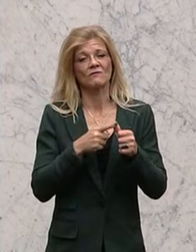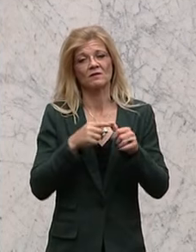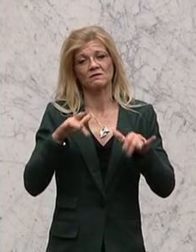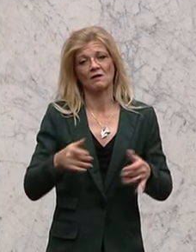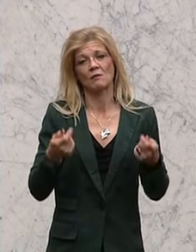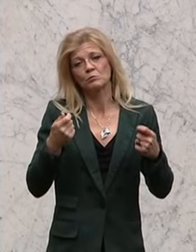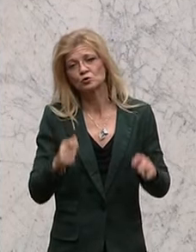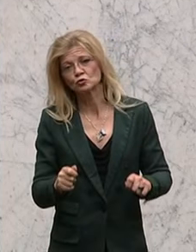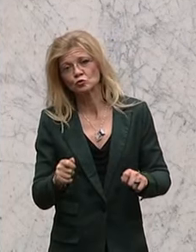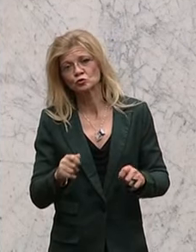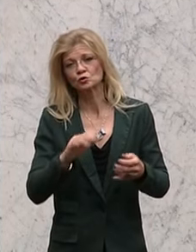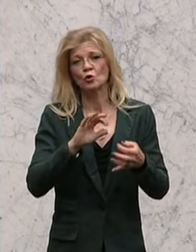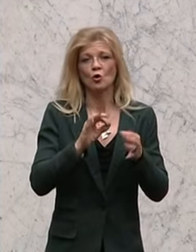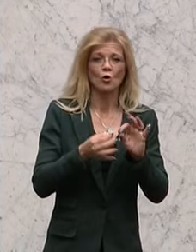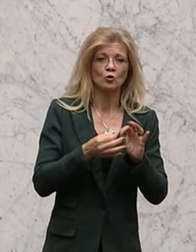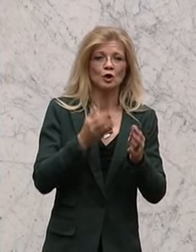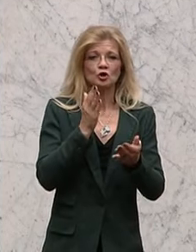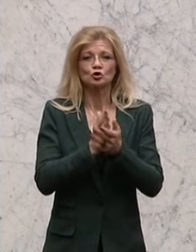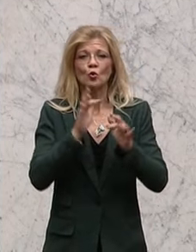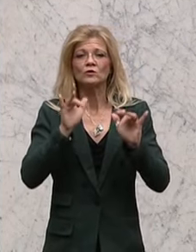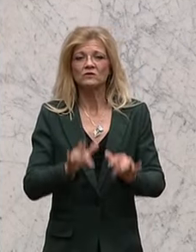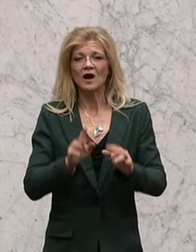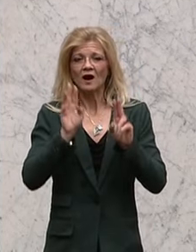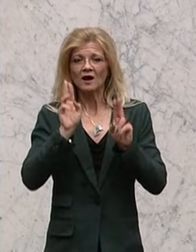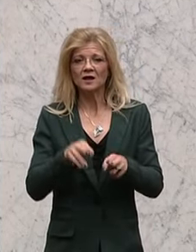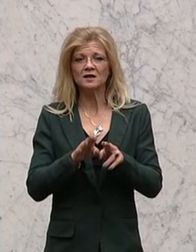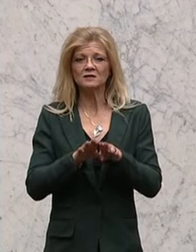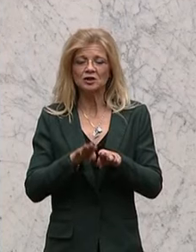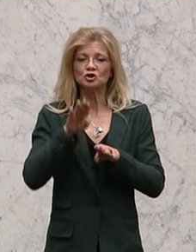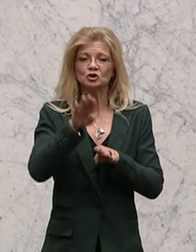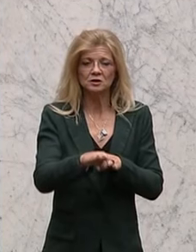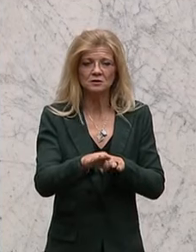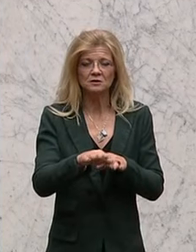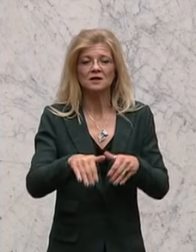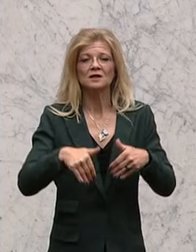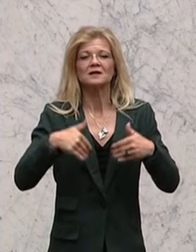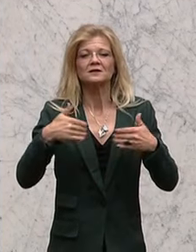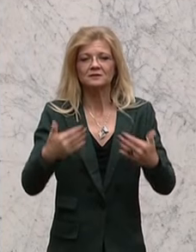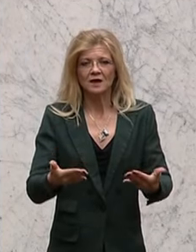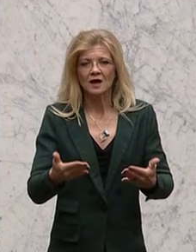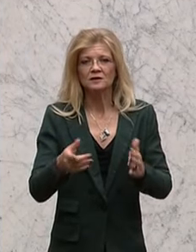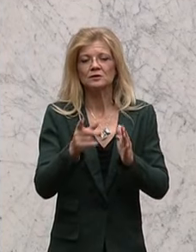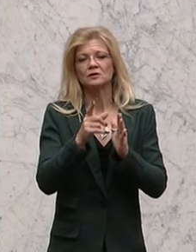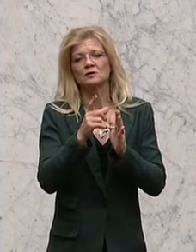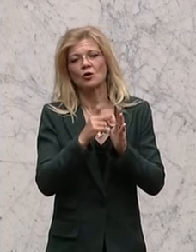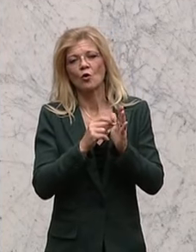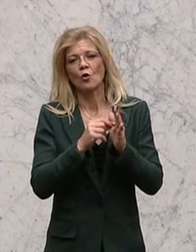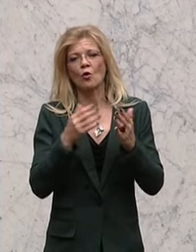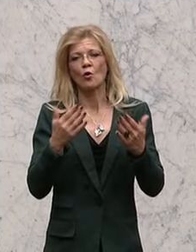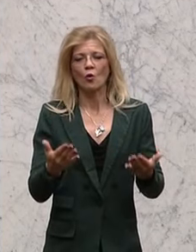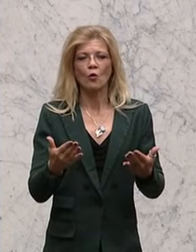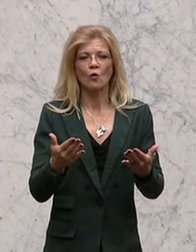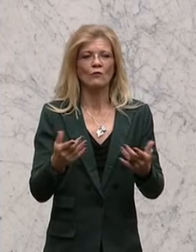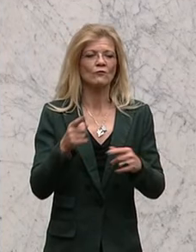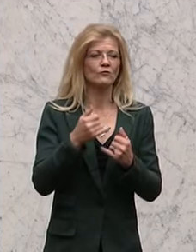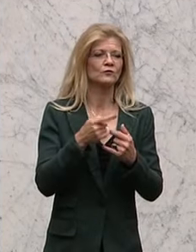beziehungsweise wenn schon der Schritt in die richtige Richtung getan ist, dann leichtfertig oder eleganterweise die